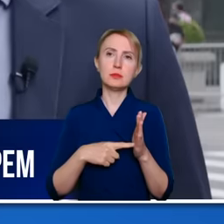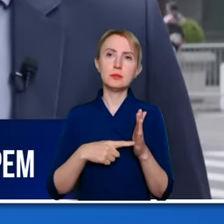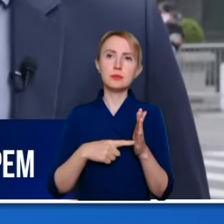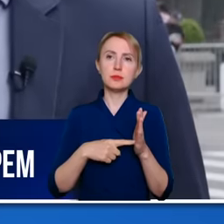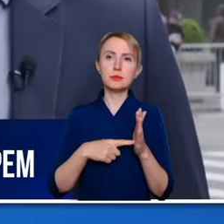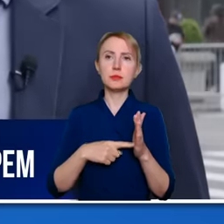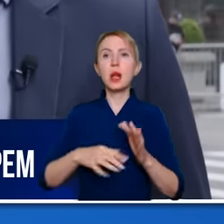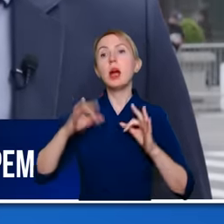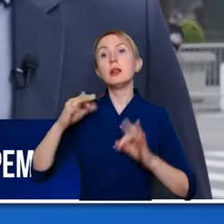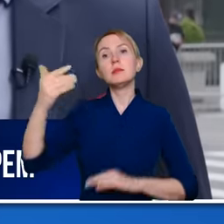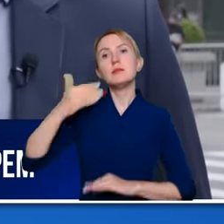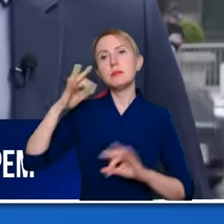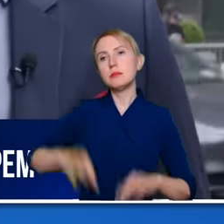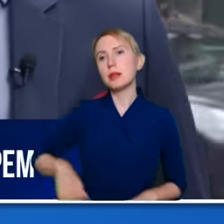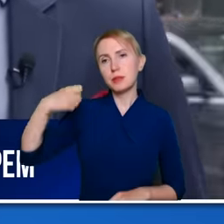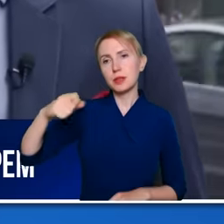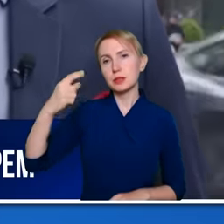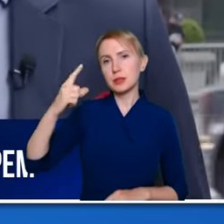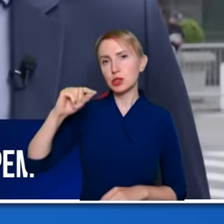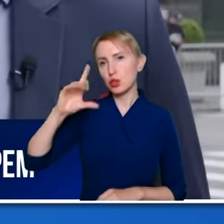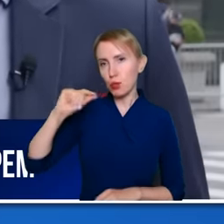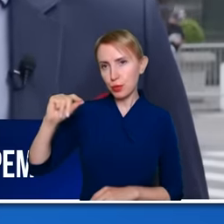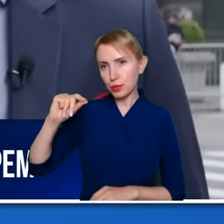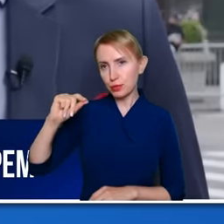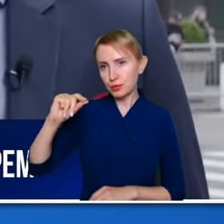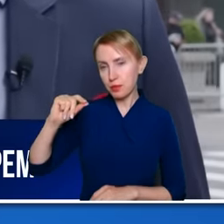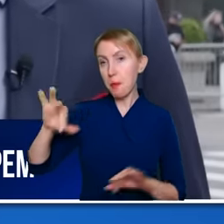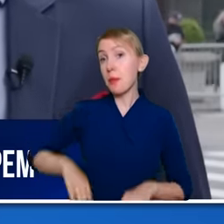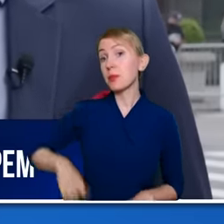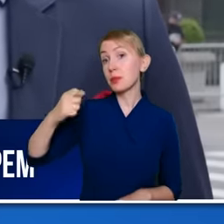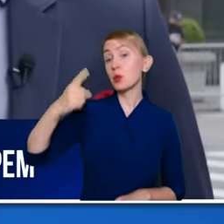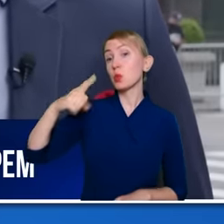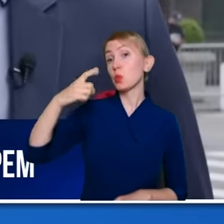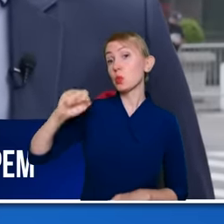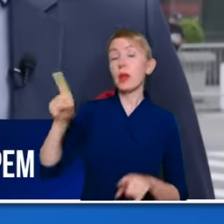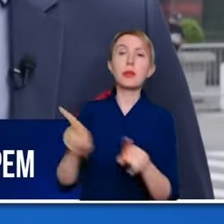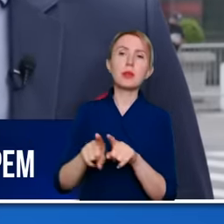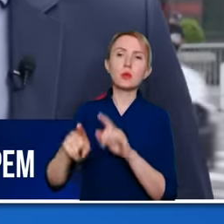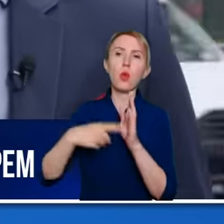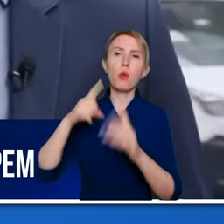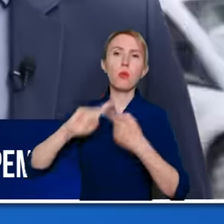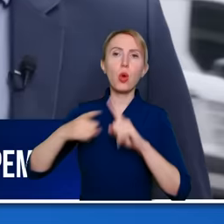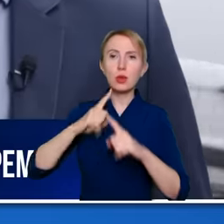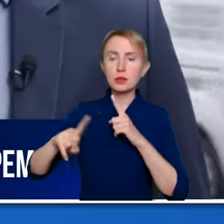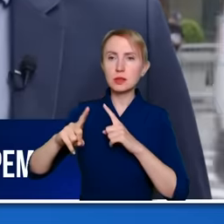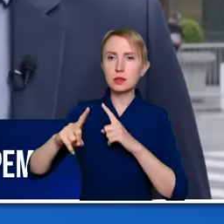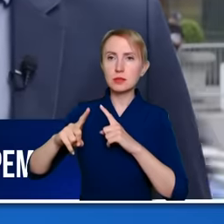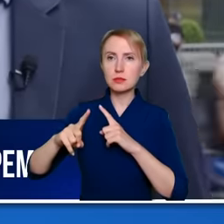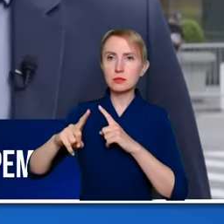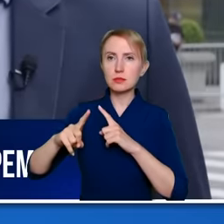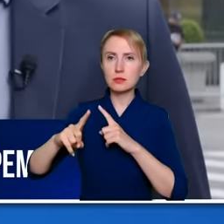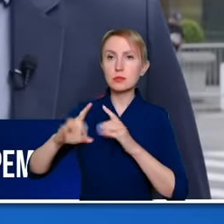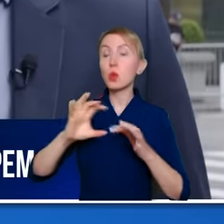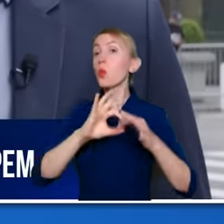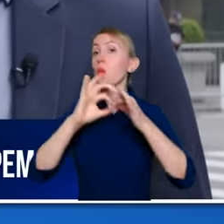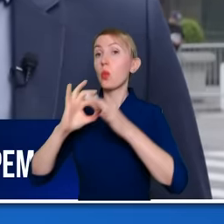obecnymi wypowiedziami pana prezydenta Donalda Trumpa, pan prezydent Andrzej Duda jest też tym politykiem, który nawiązał